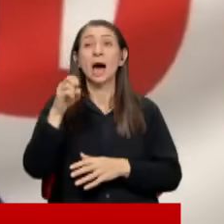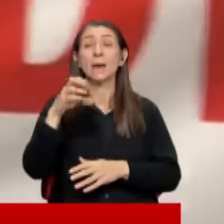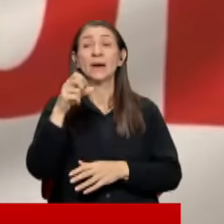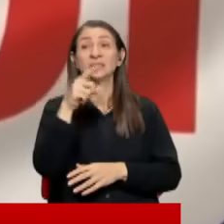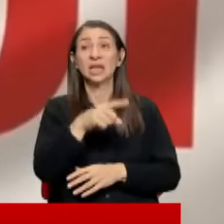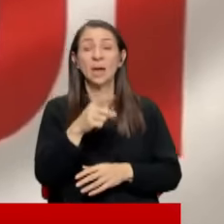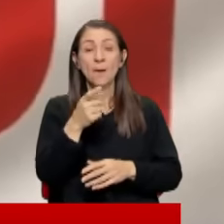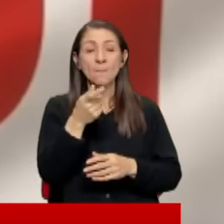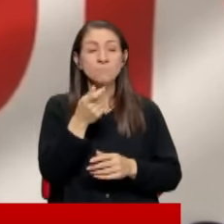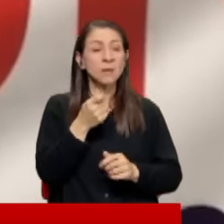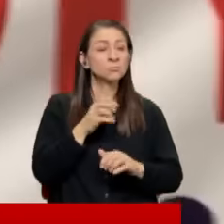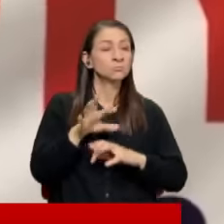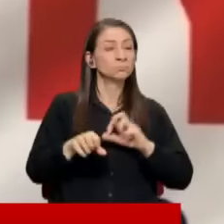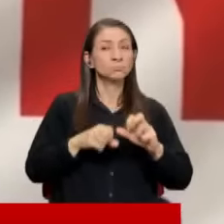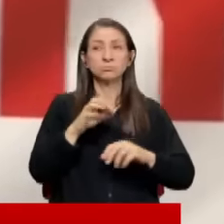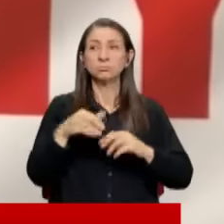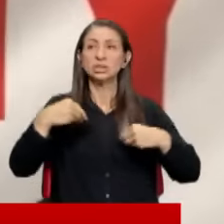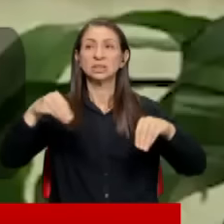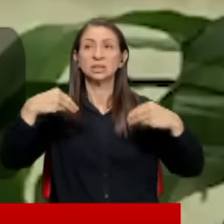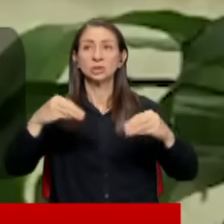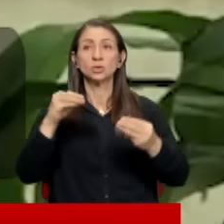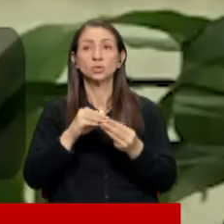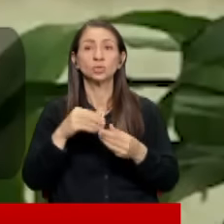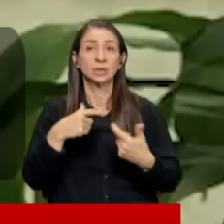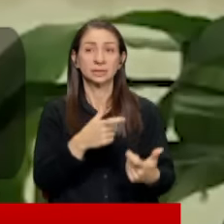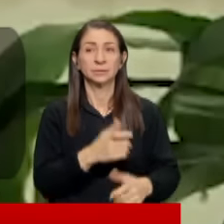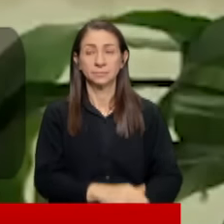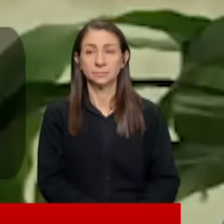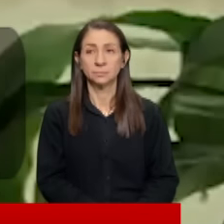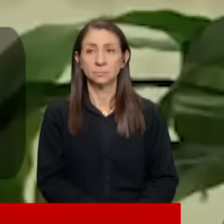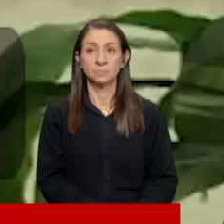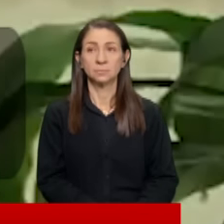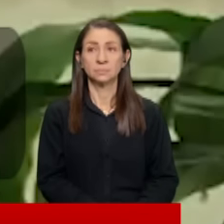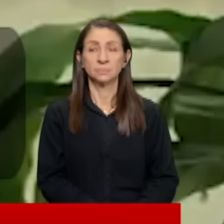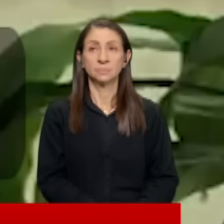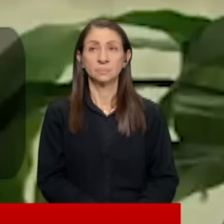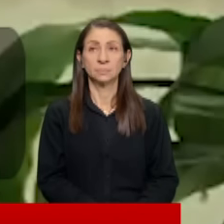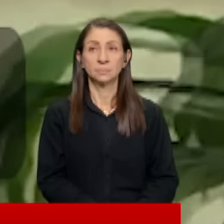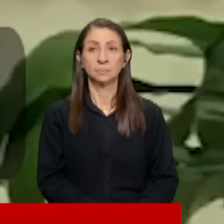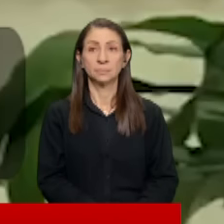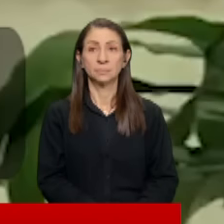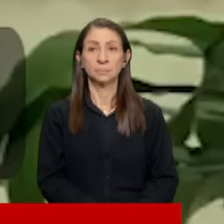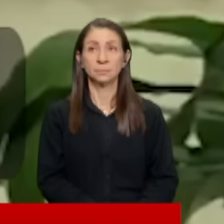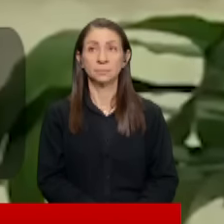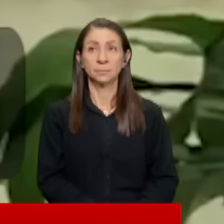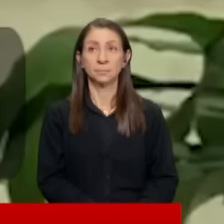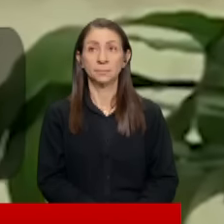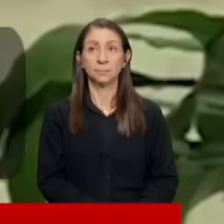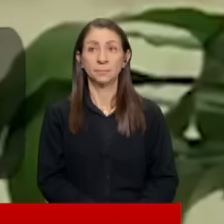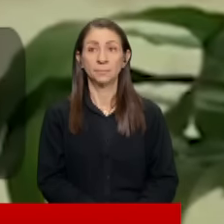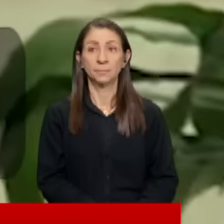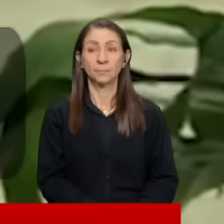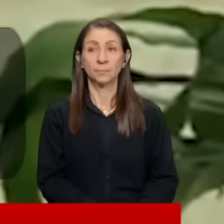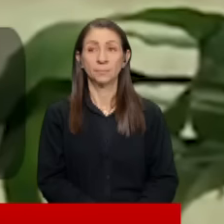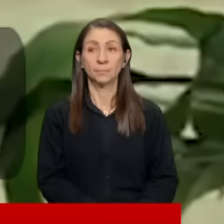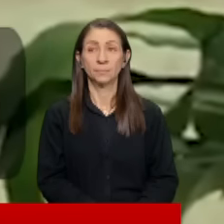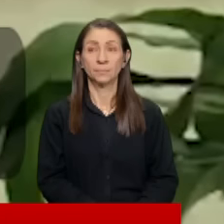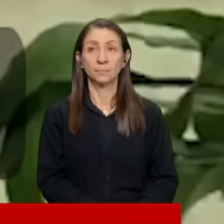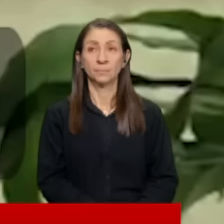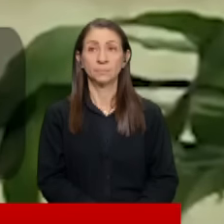Parti'yi rant alanlarını peşkeş çekmekle suçladı. Bırakın kardeşim yani sağa sola rant kapıları sağlamayı. Siz ancak bu memlekette